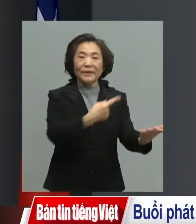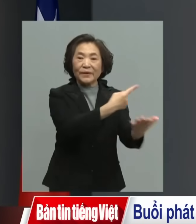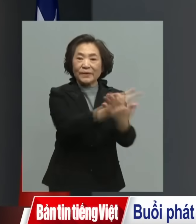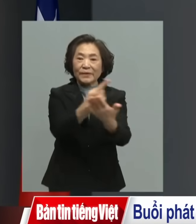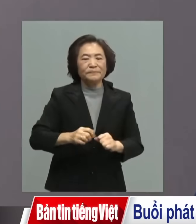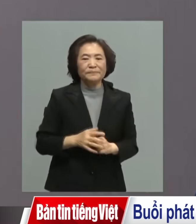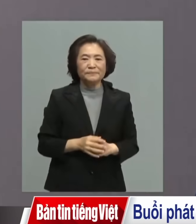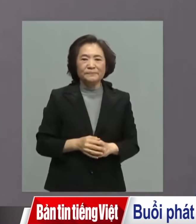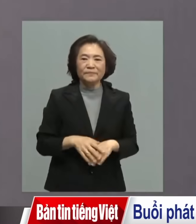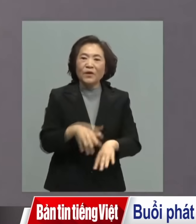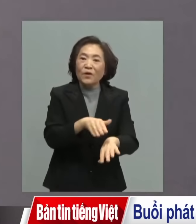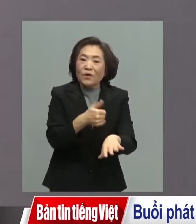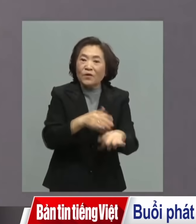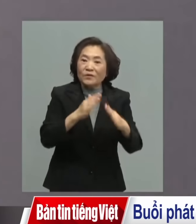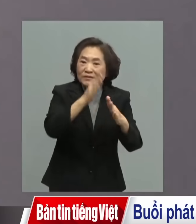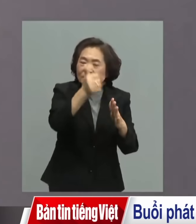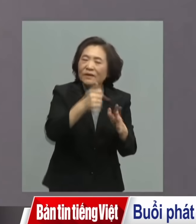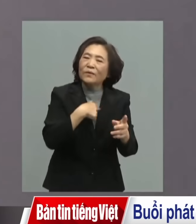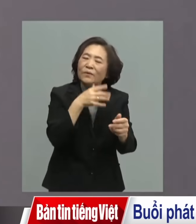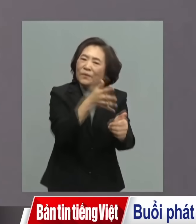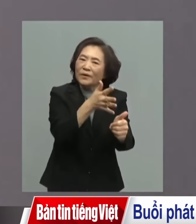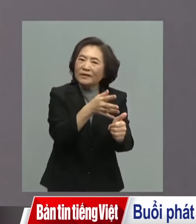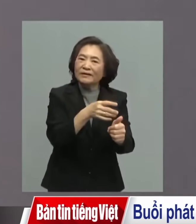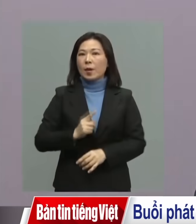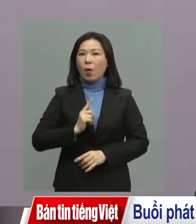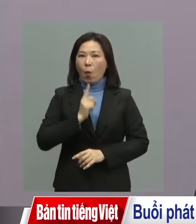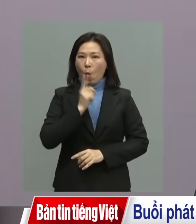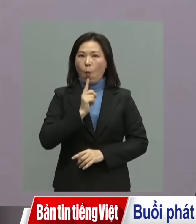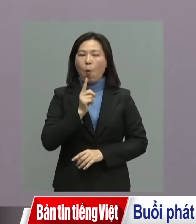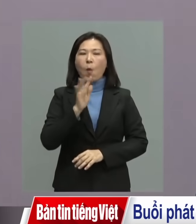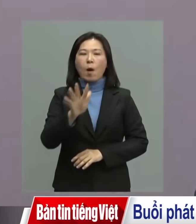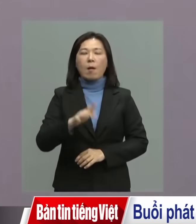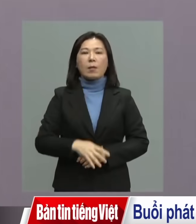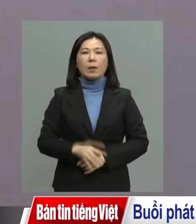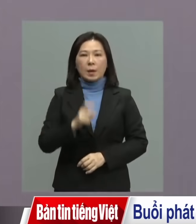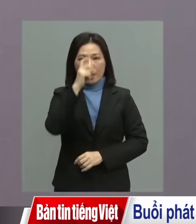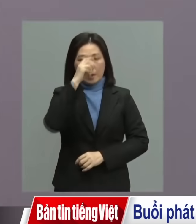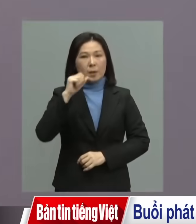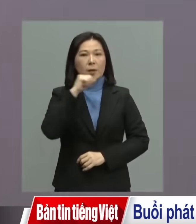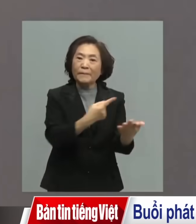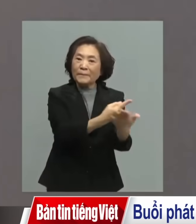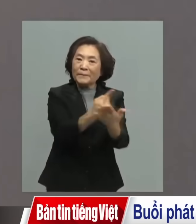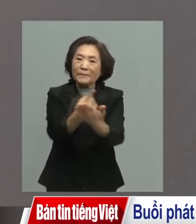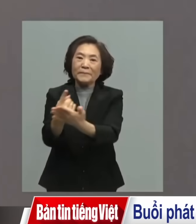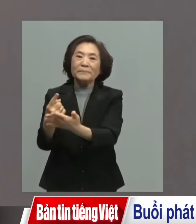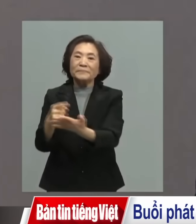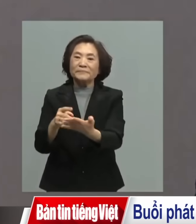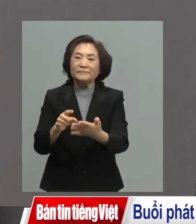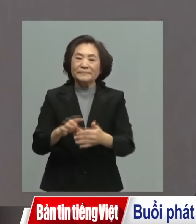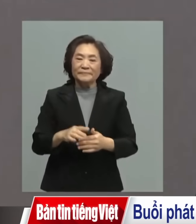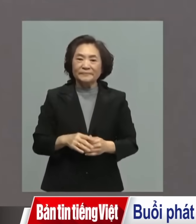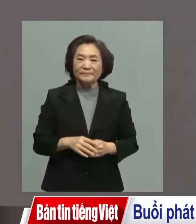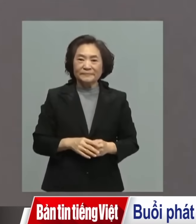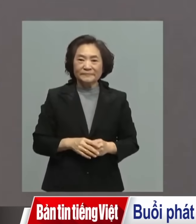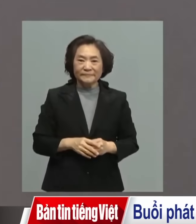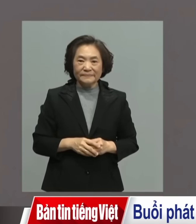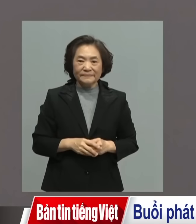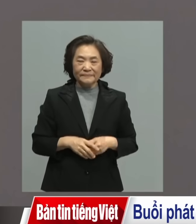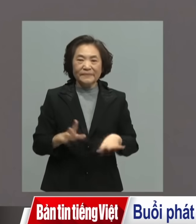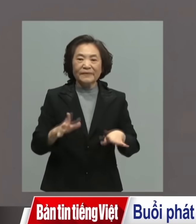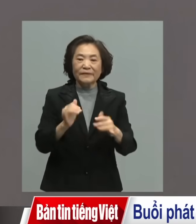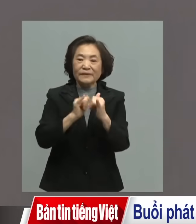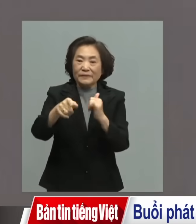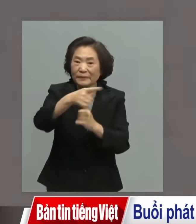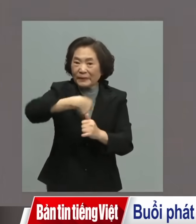cử tổng thống năm 2024, ứng cử viên của ba đảng phải đã giao tranh với nhau khá gay gắt, từ lập trường về hai bờ eo biển cho đến những vấn đề nổi cộm trong